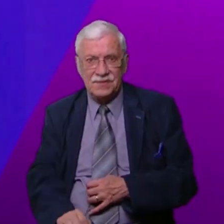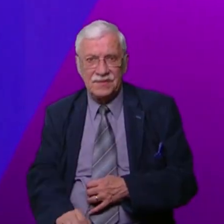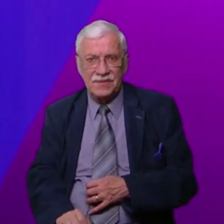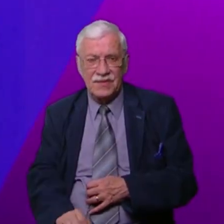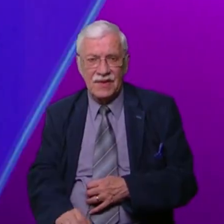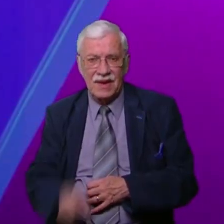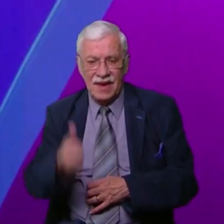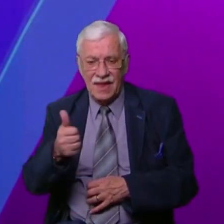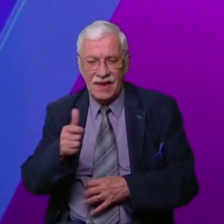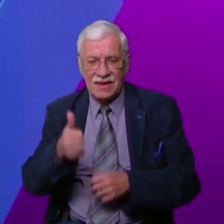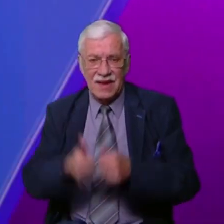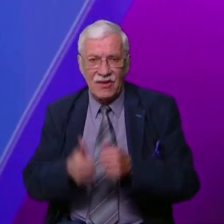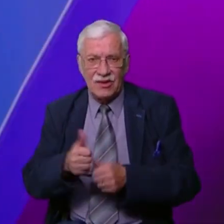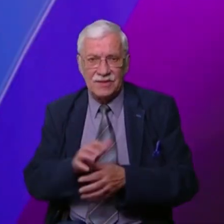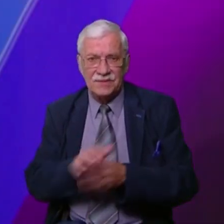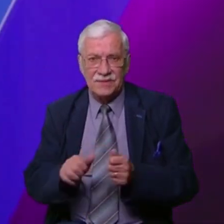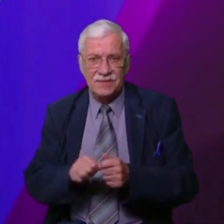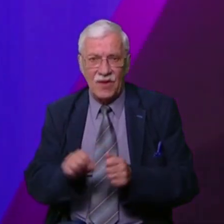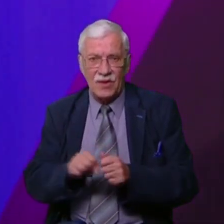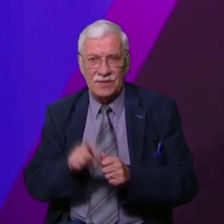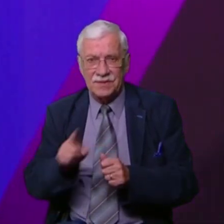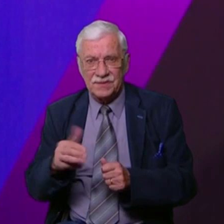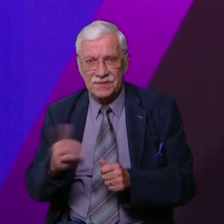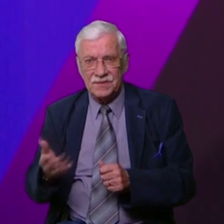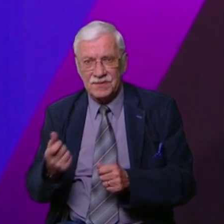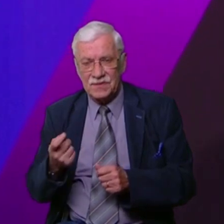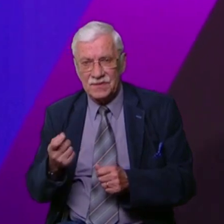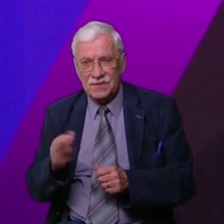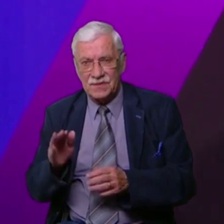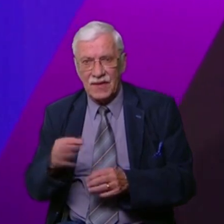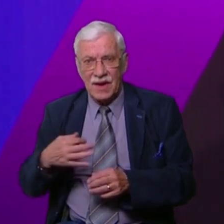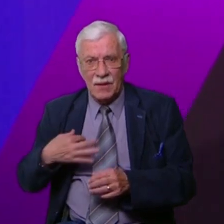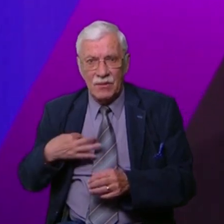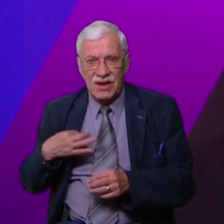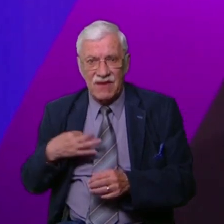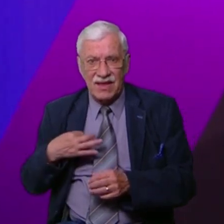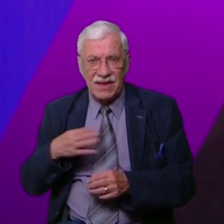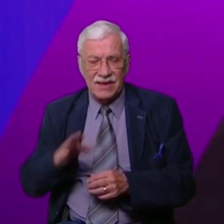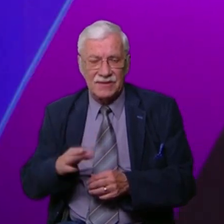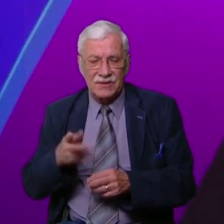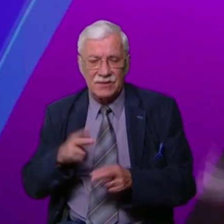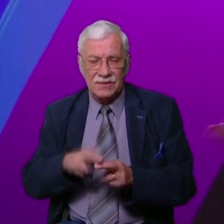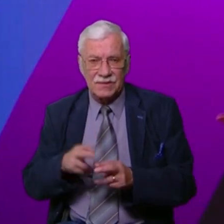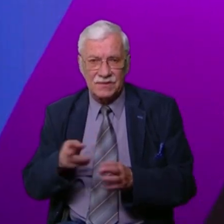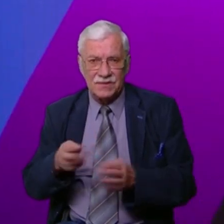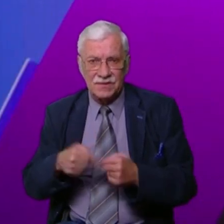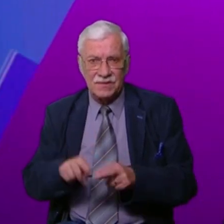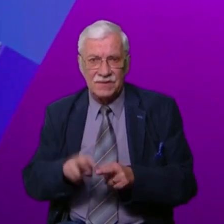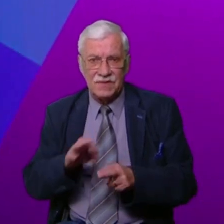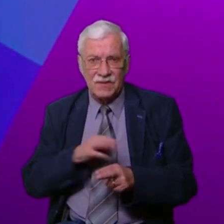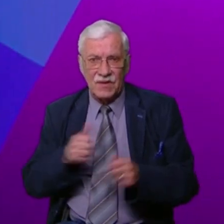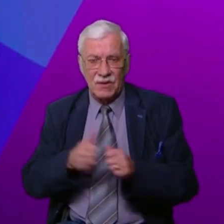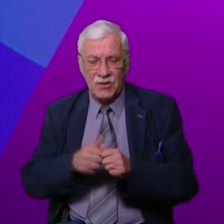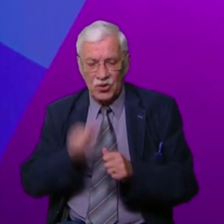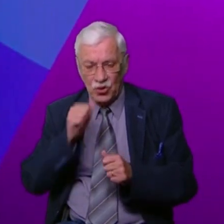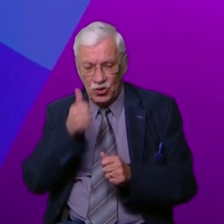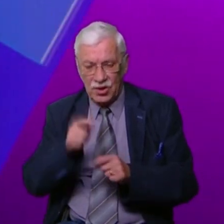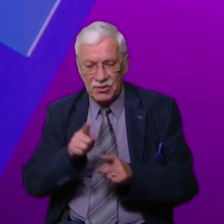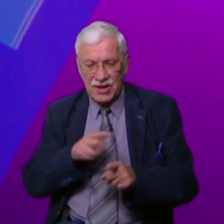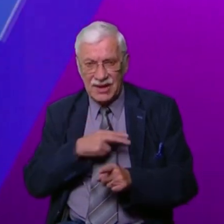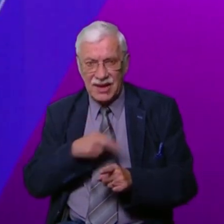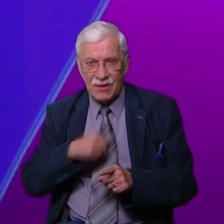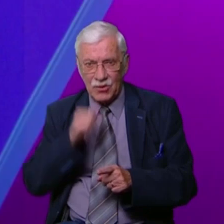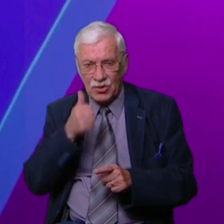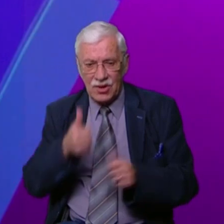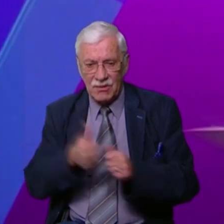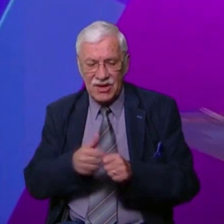sylwetkę jednego z piłkarzy od takiej strony troszeczkę bardziej prywatnej, który rozegra swój mecz jutro, a przed nami jutro